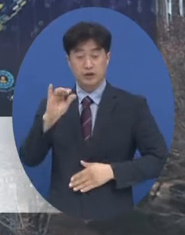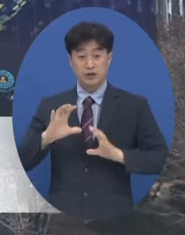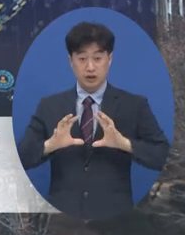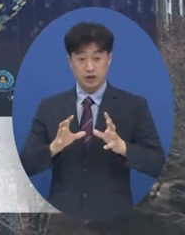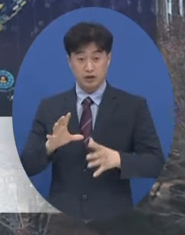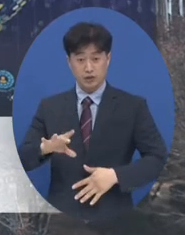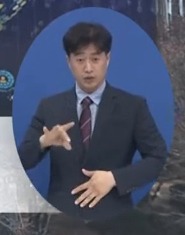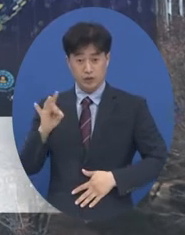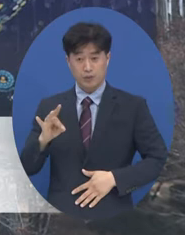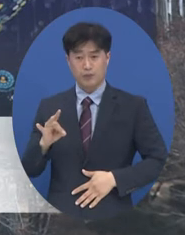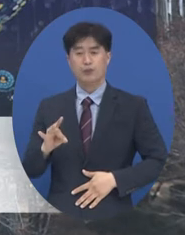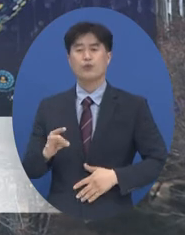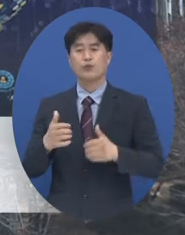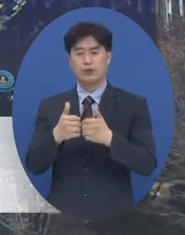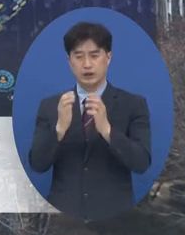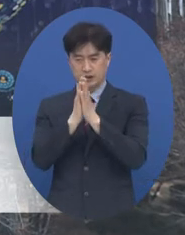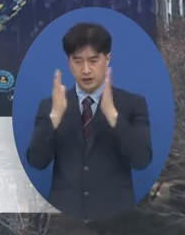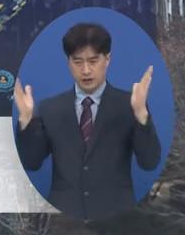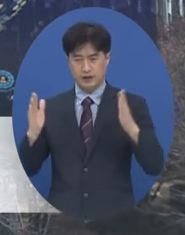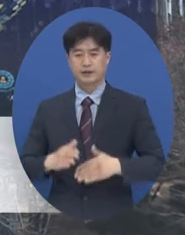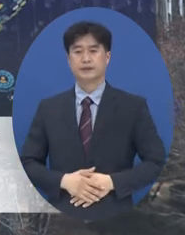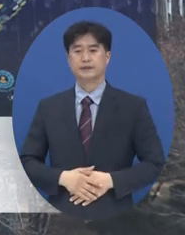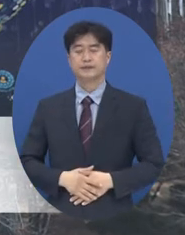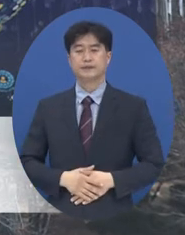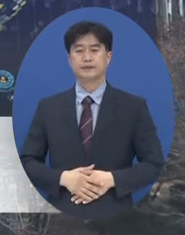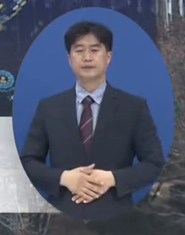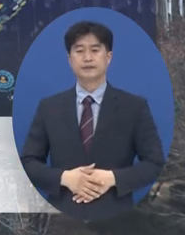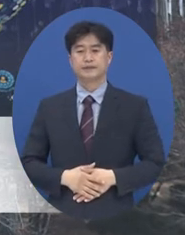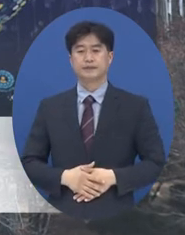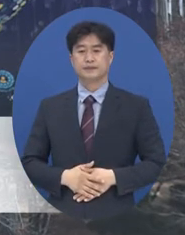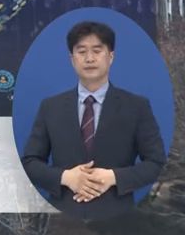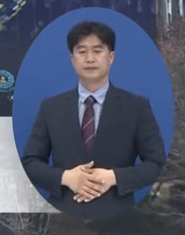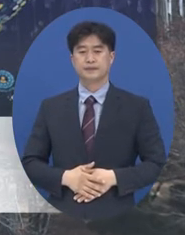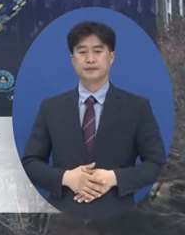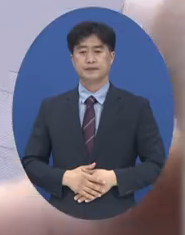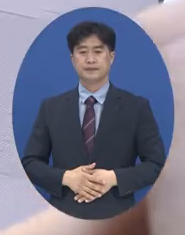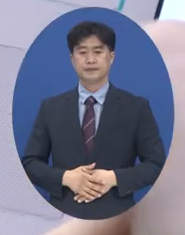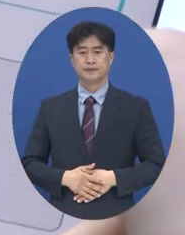주제로 한 국제 포럼에 막을 엽니다. 구영슬 기자가 취재했습니다.